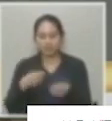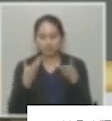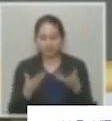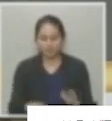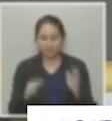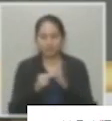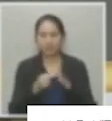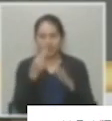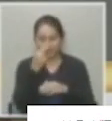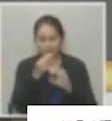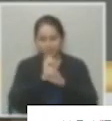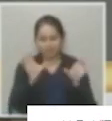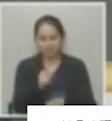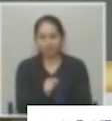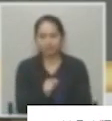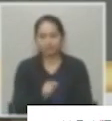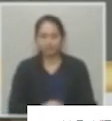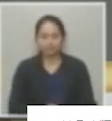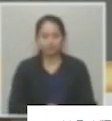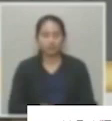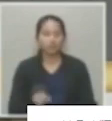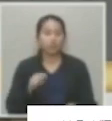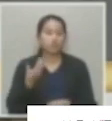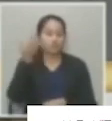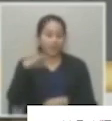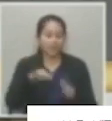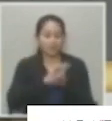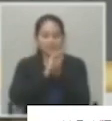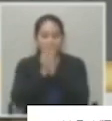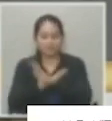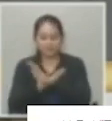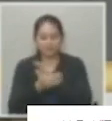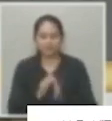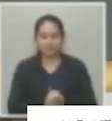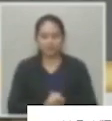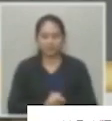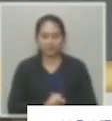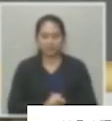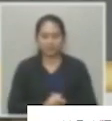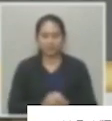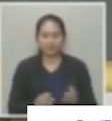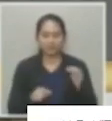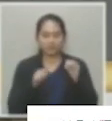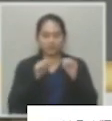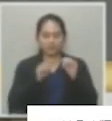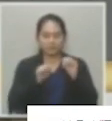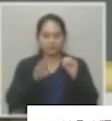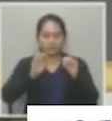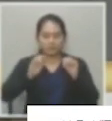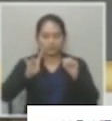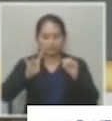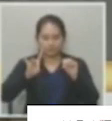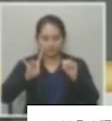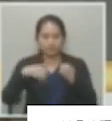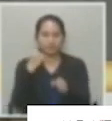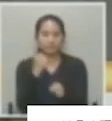ที่สุดในการไปรูปครั้งนั้นท่านดูนะฮะมาตราที่เขาบอกว่ามาตรา58ท่านก็